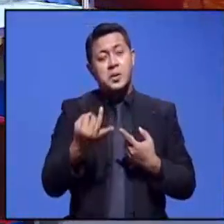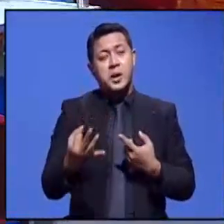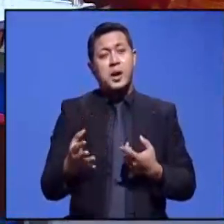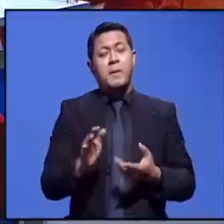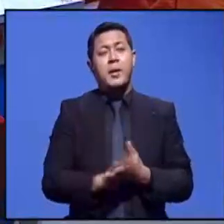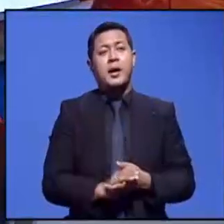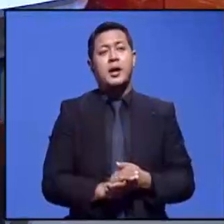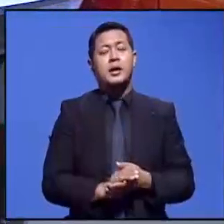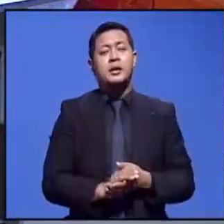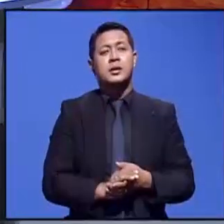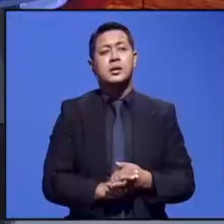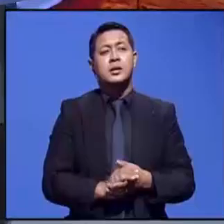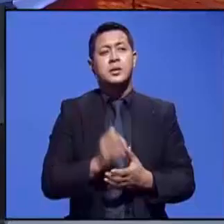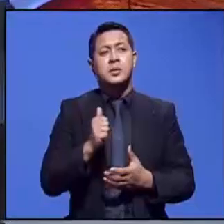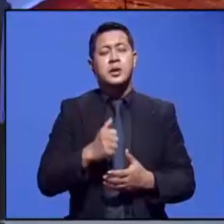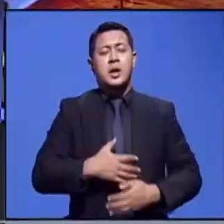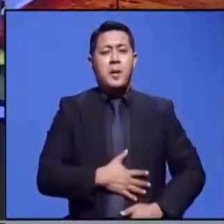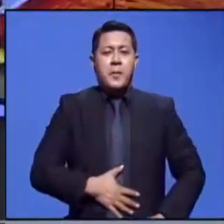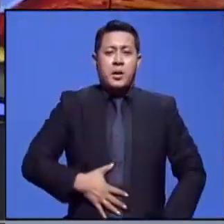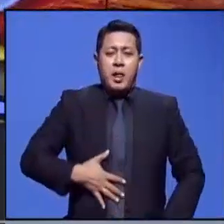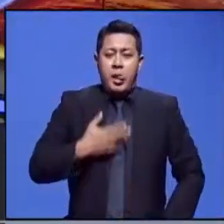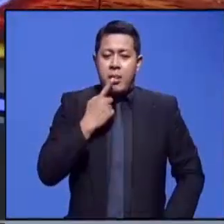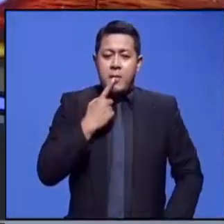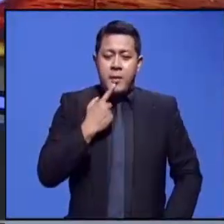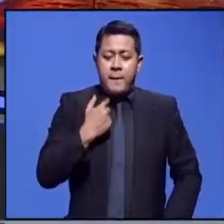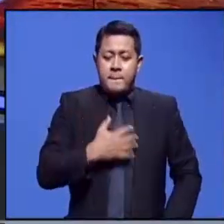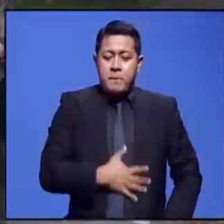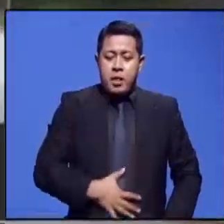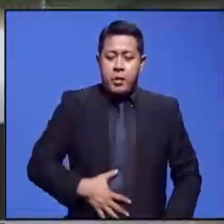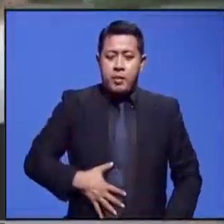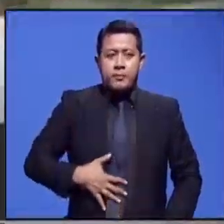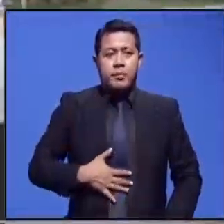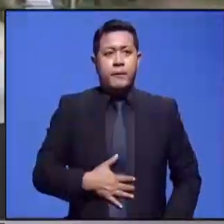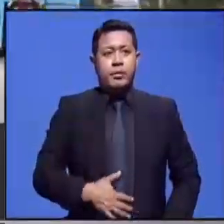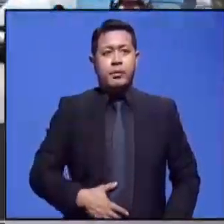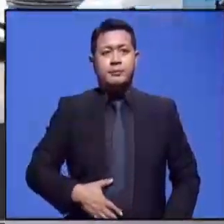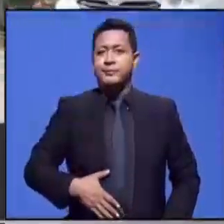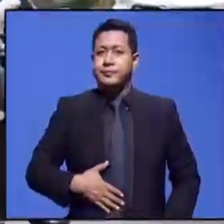antaranya yang dijamin bikin perut keroncongan.